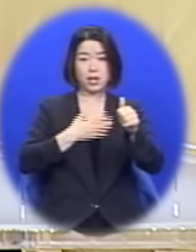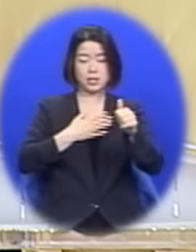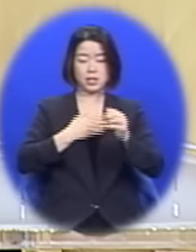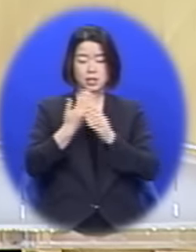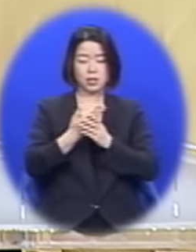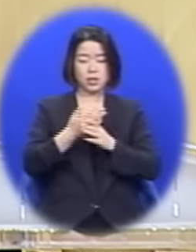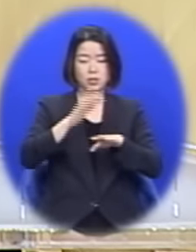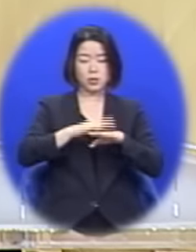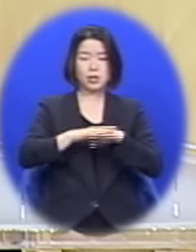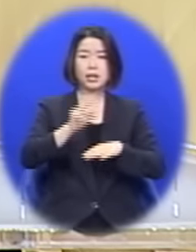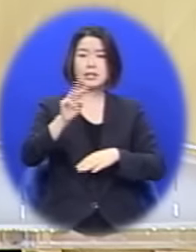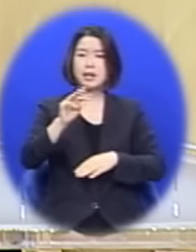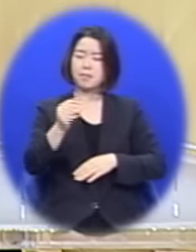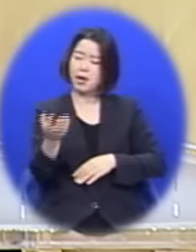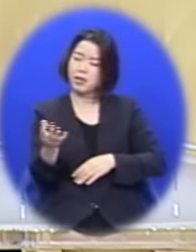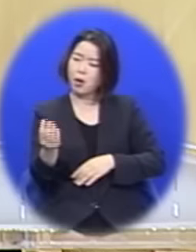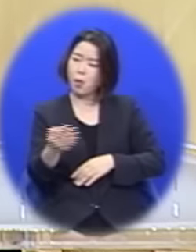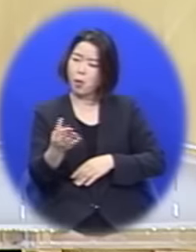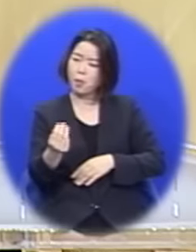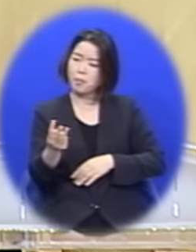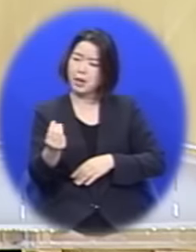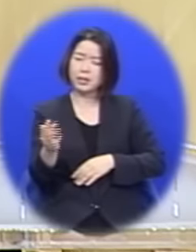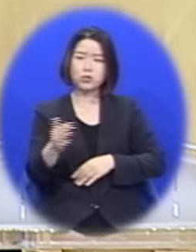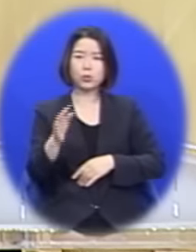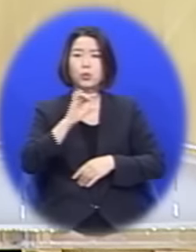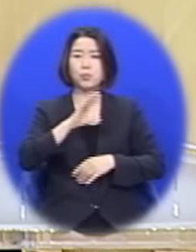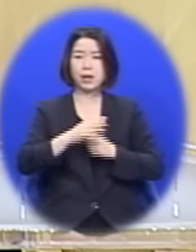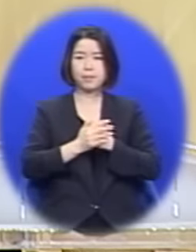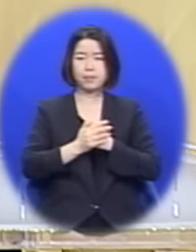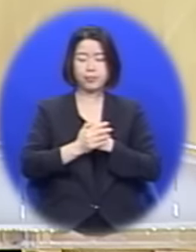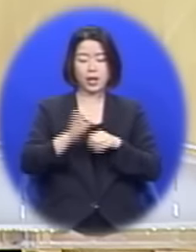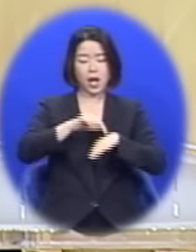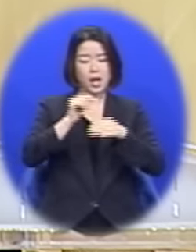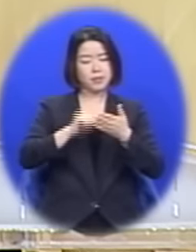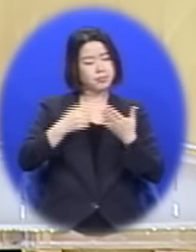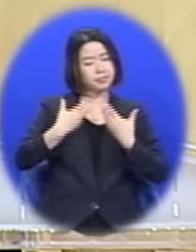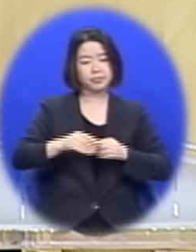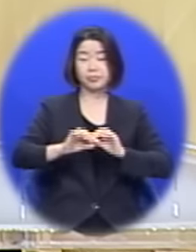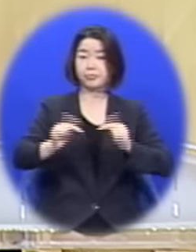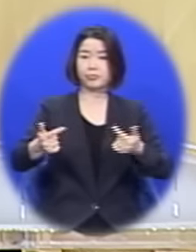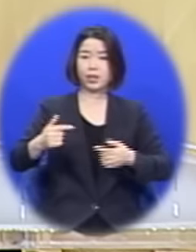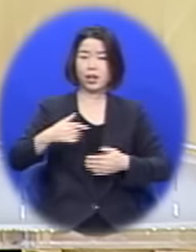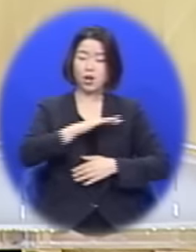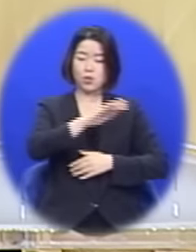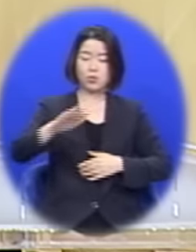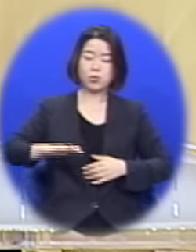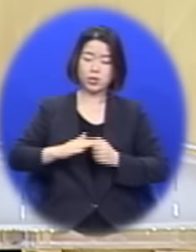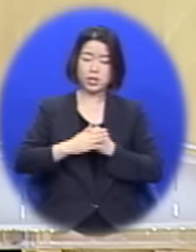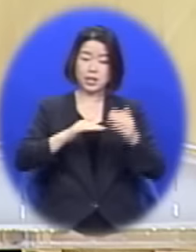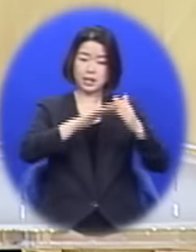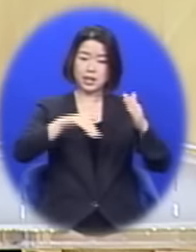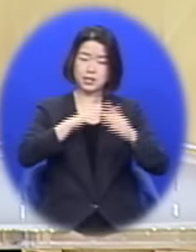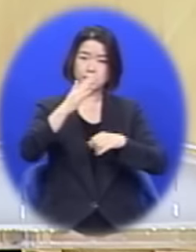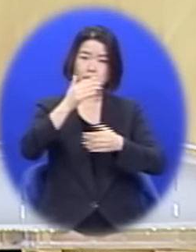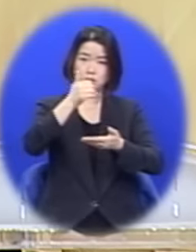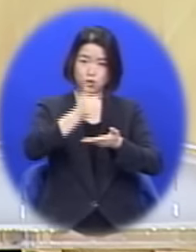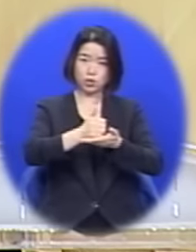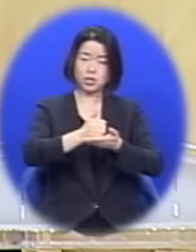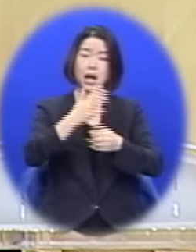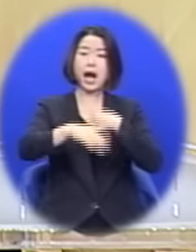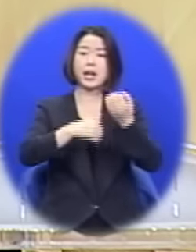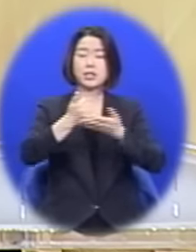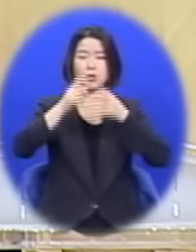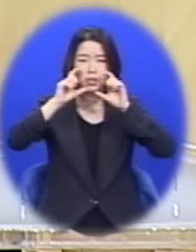몇천 원이었습니다. 그러나 낙심하지 않고 남편과 우리 가정의 주인이 하나님이신 것을 선포하고